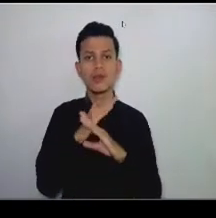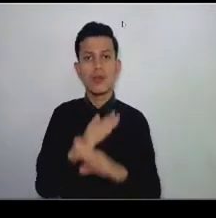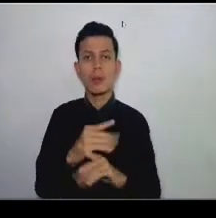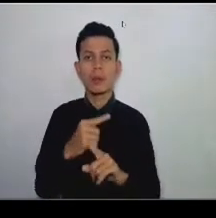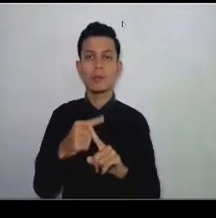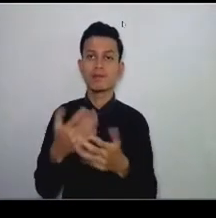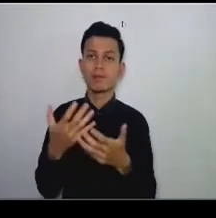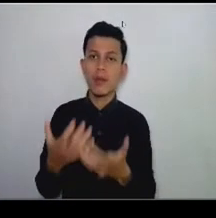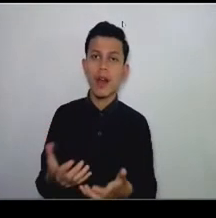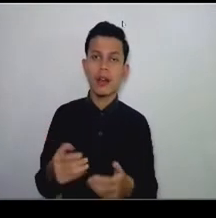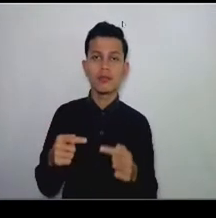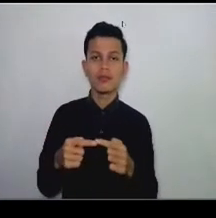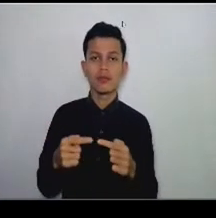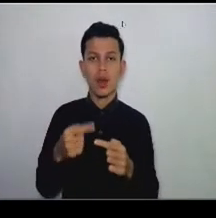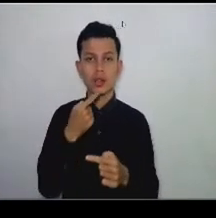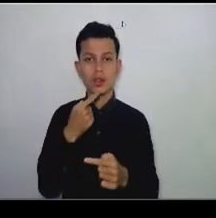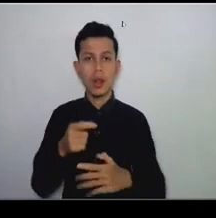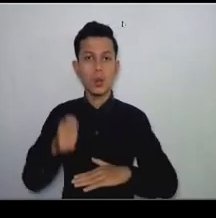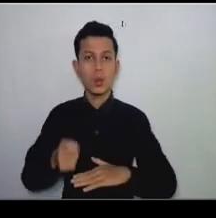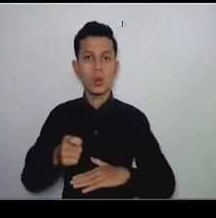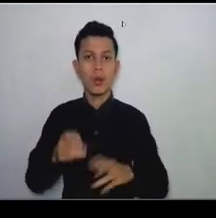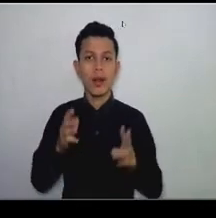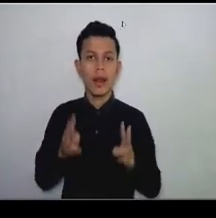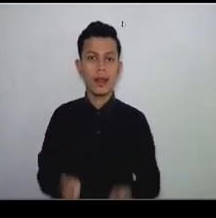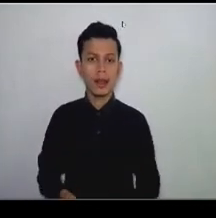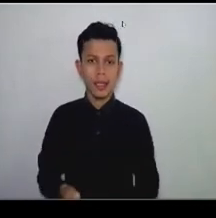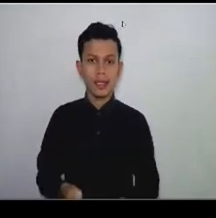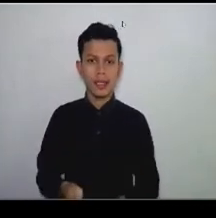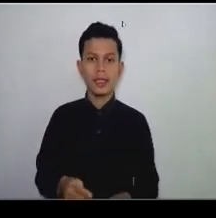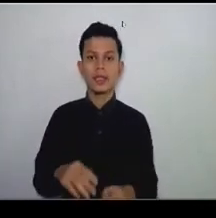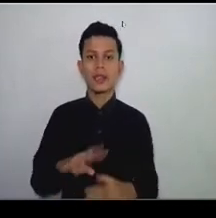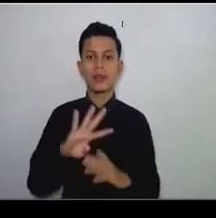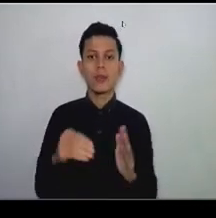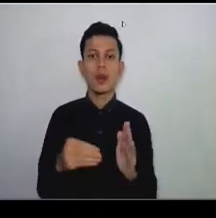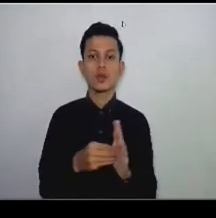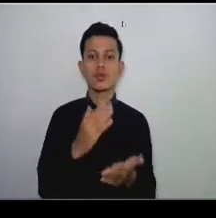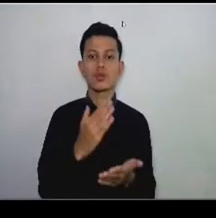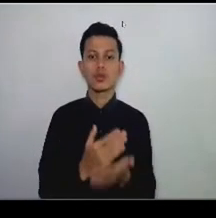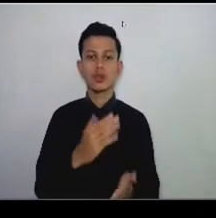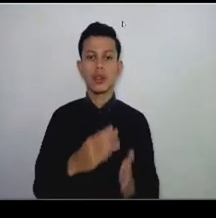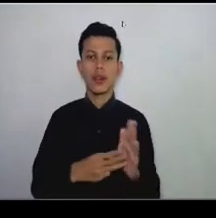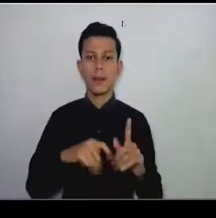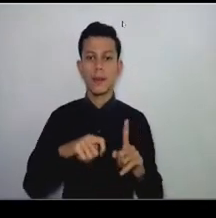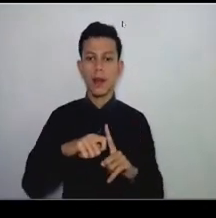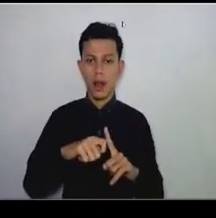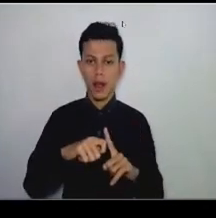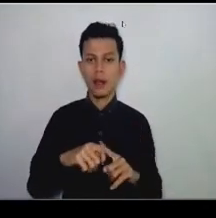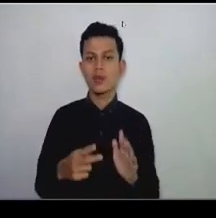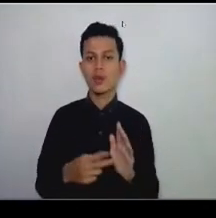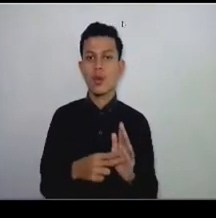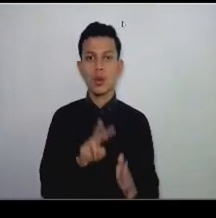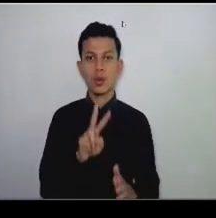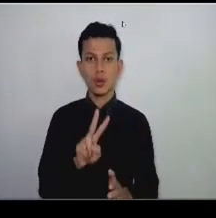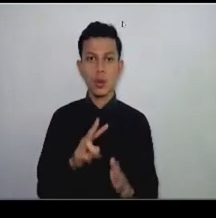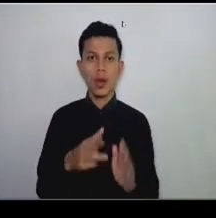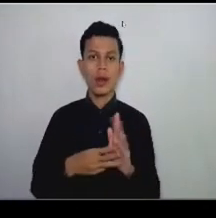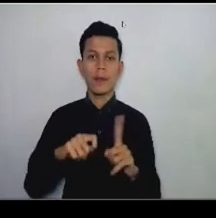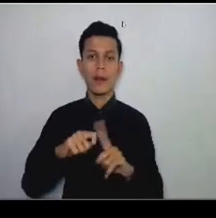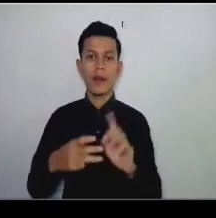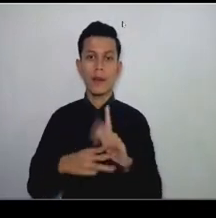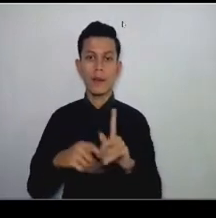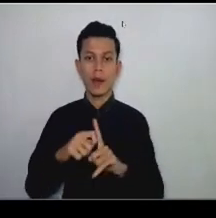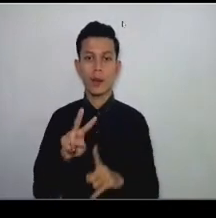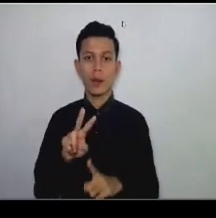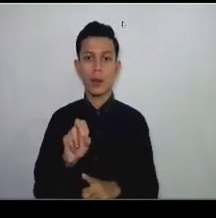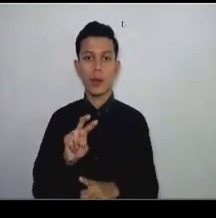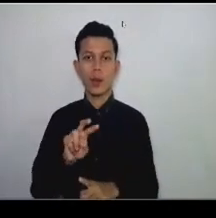atas sanksi etik dalam putusan majelis kehormatan nomor 2/ mkmk/ l/ 20023 yang dijatuhkan